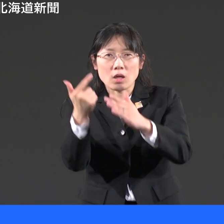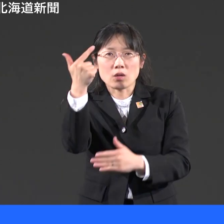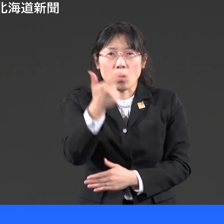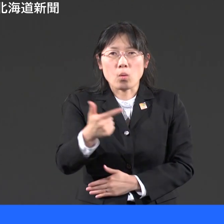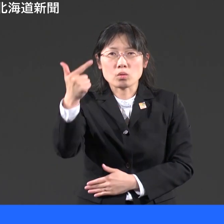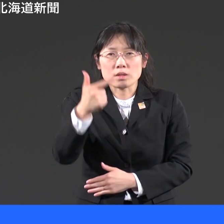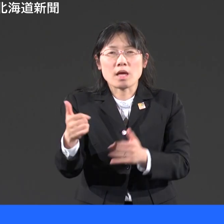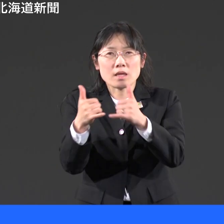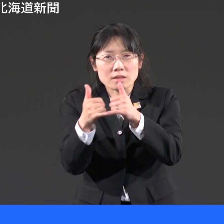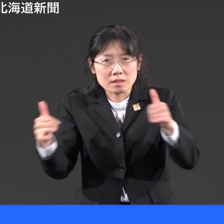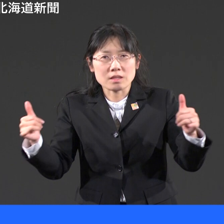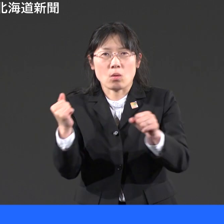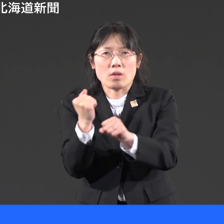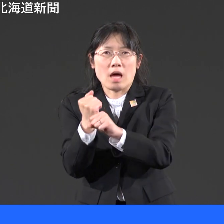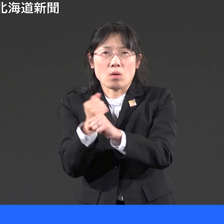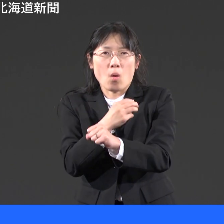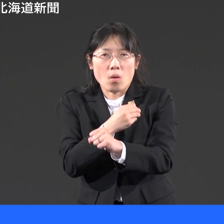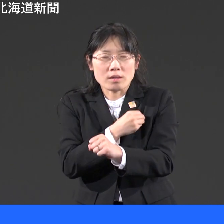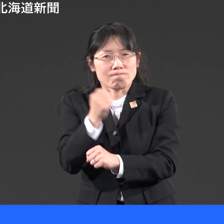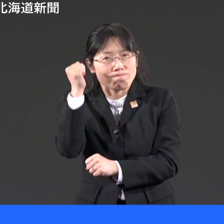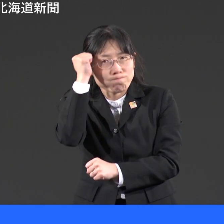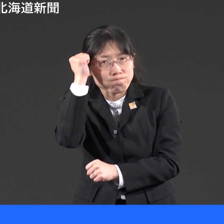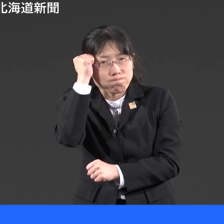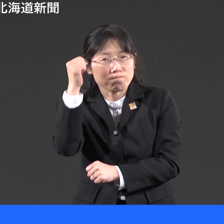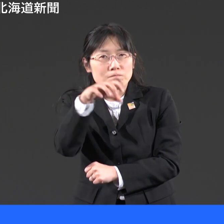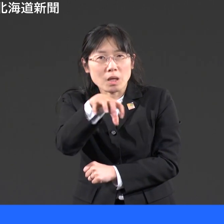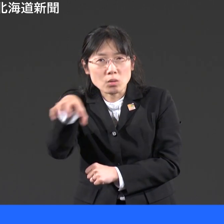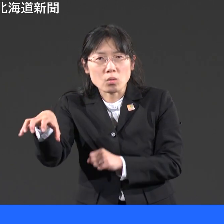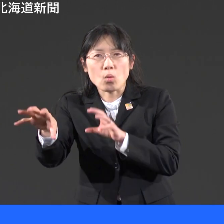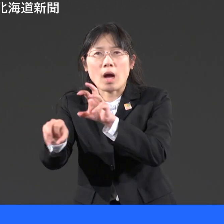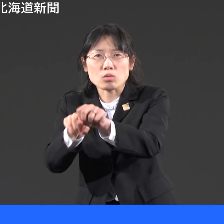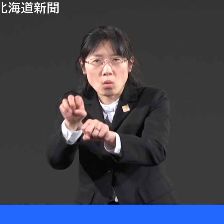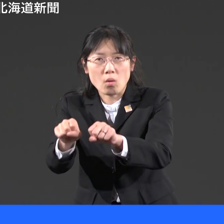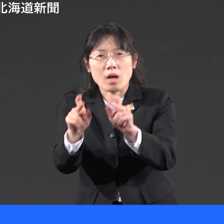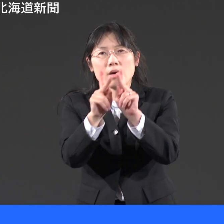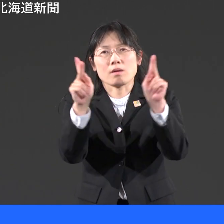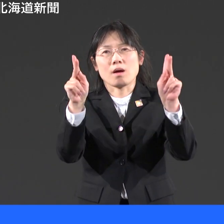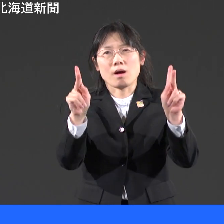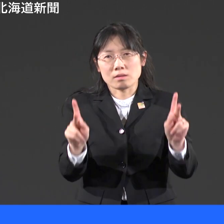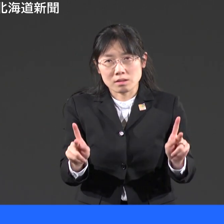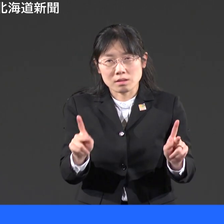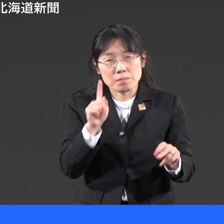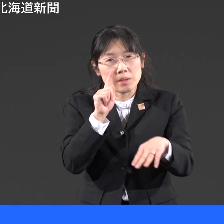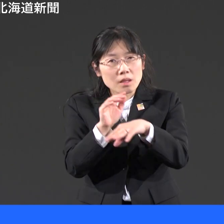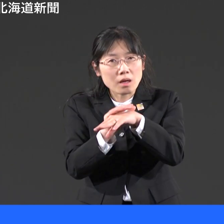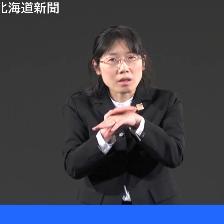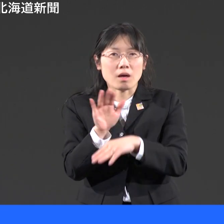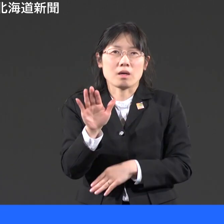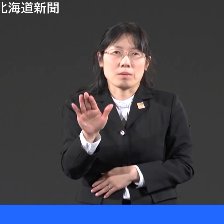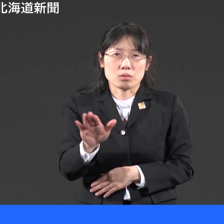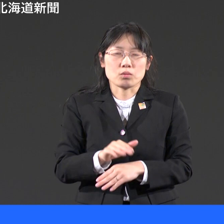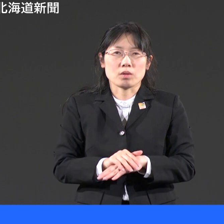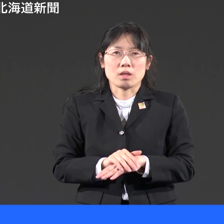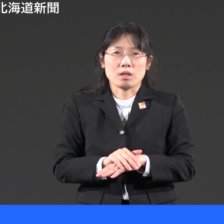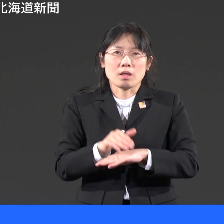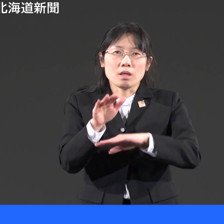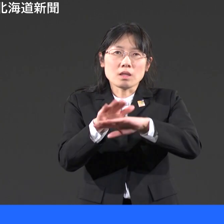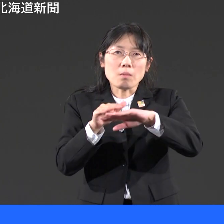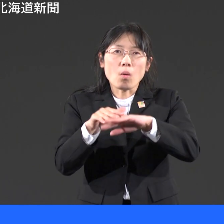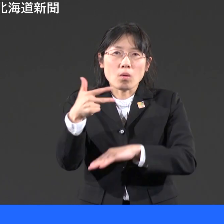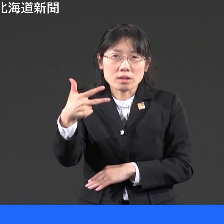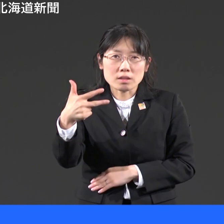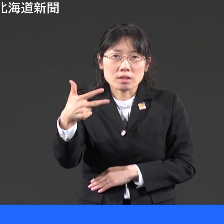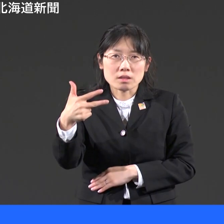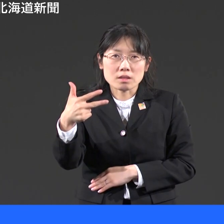とされている作業員の宿泊場所の確保などが課題になるという見方も出ています。札幌市としてですね、今